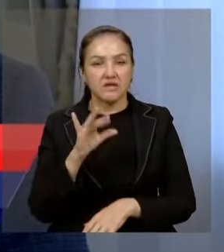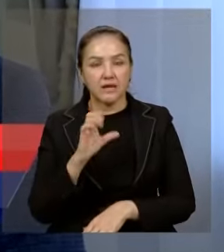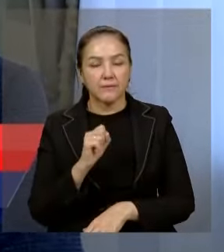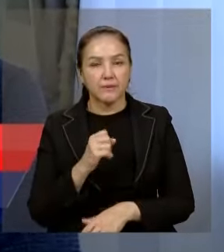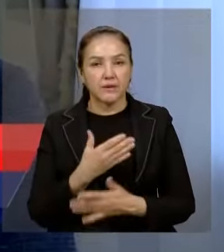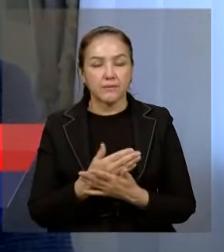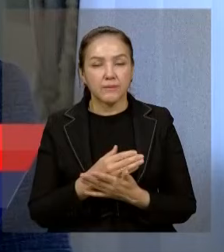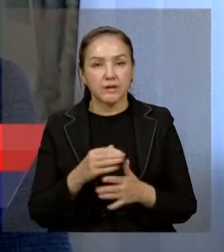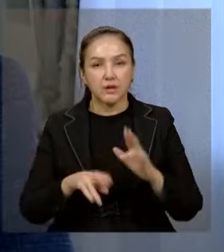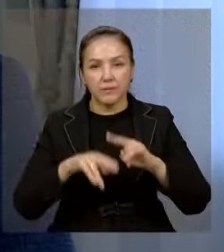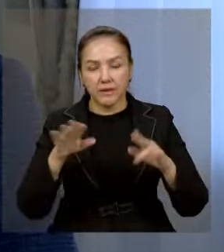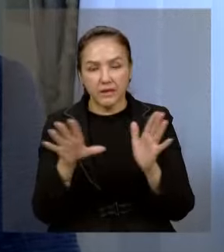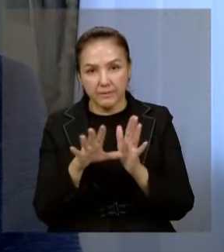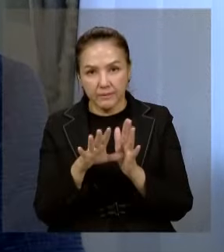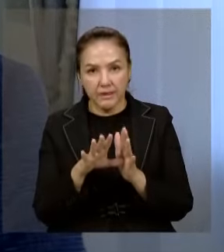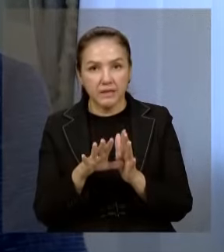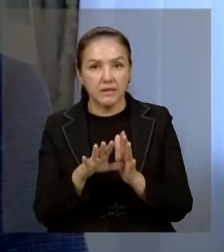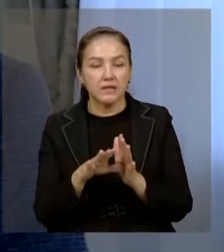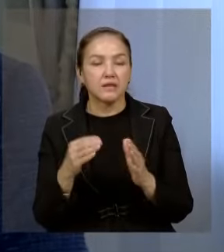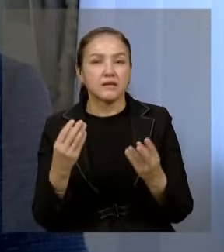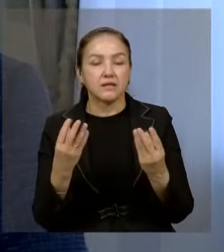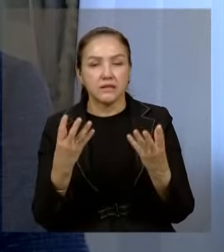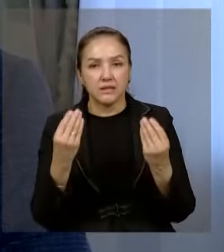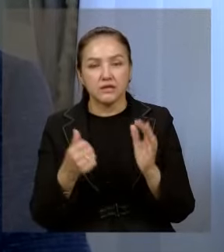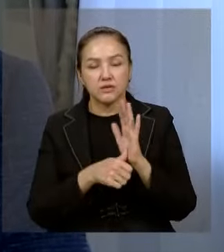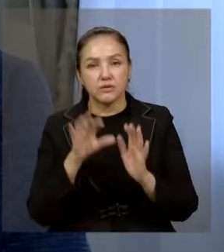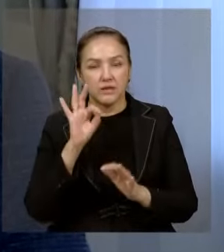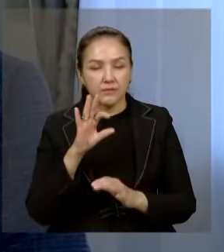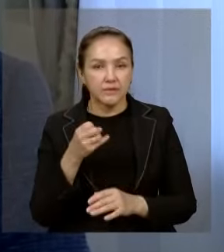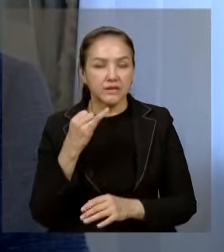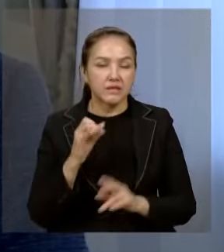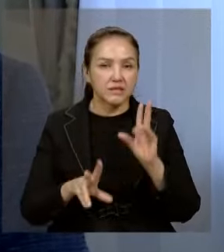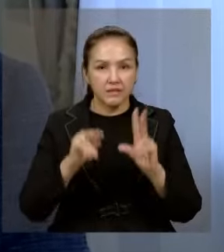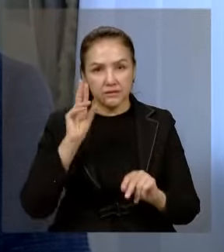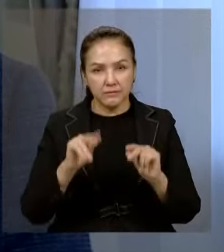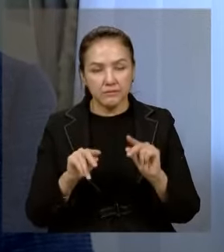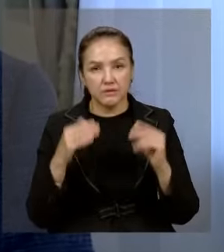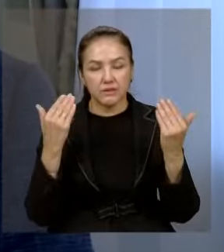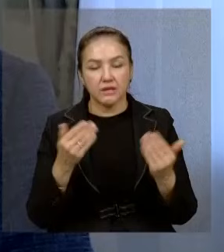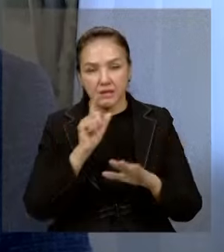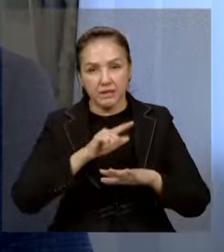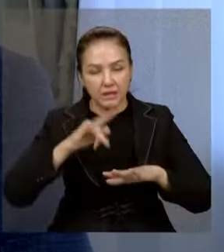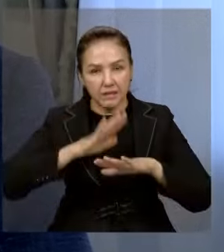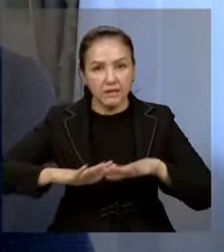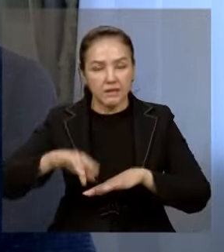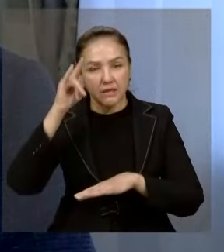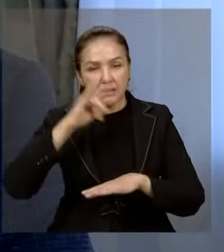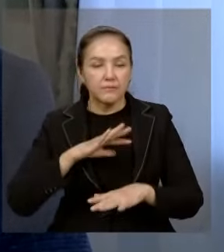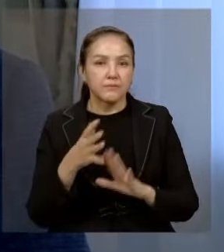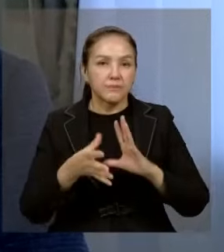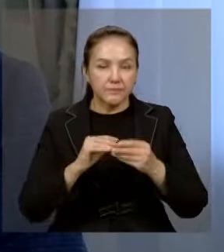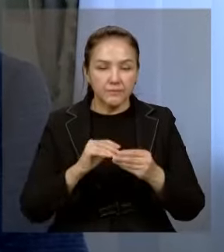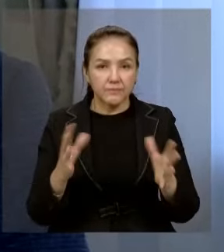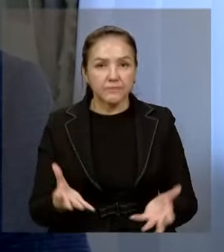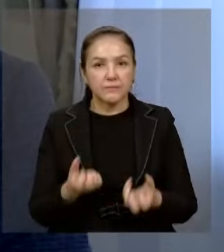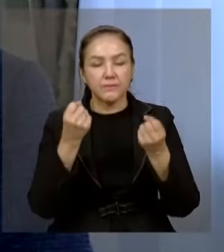строительству атомной станции определена Дата 6 октября и надеюсь населени Казахстана общественность